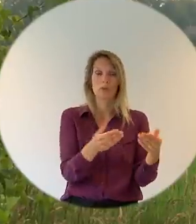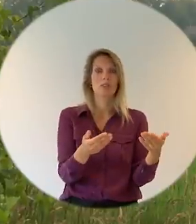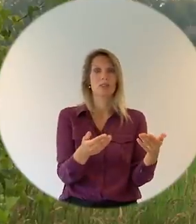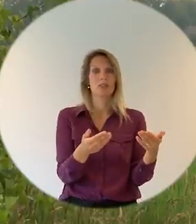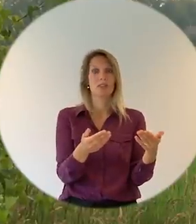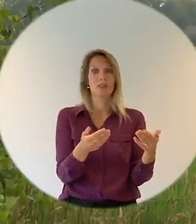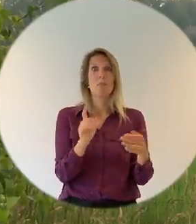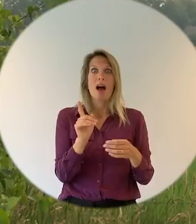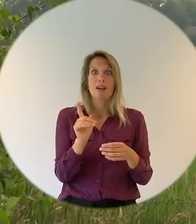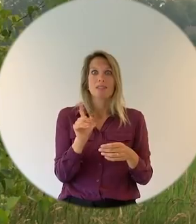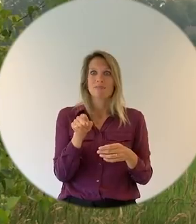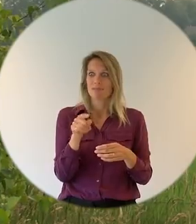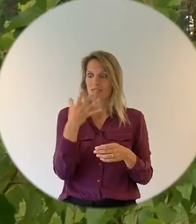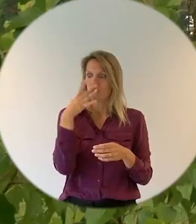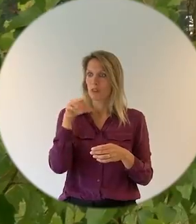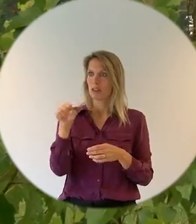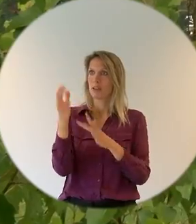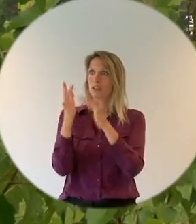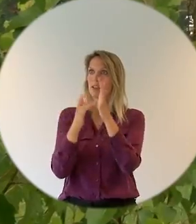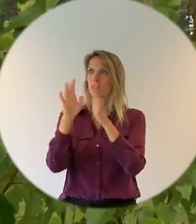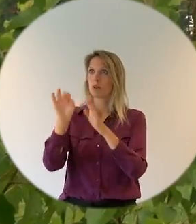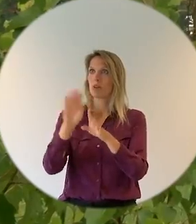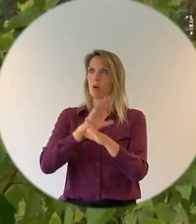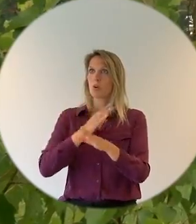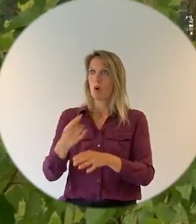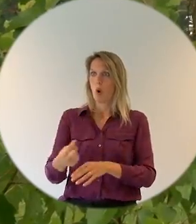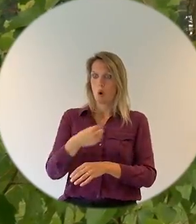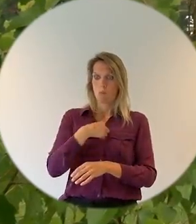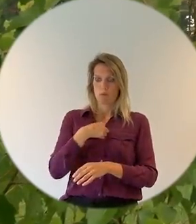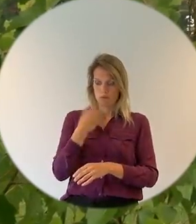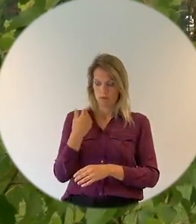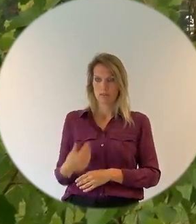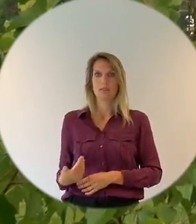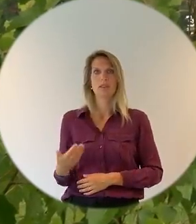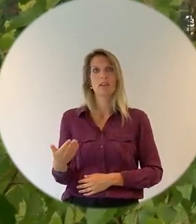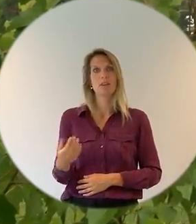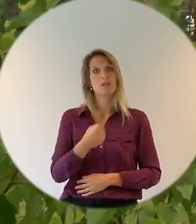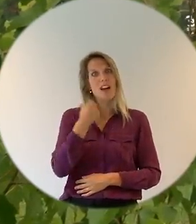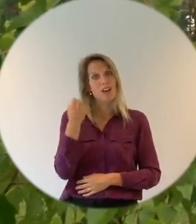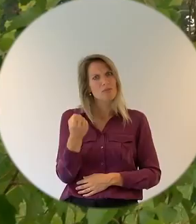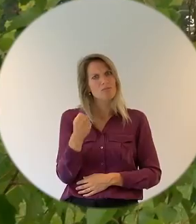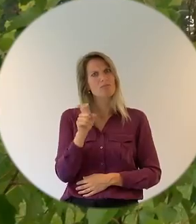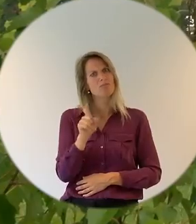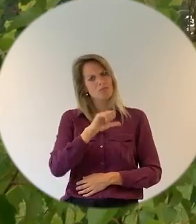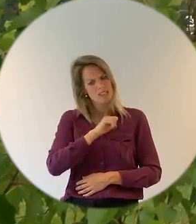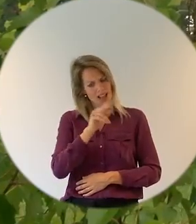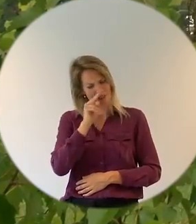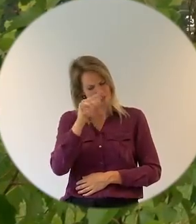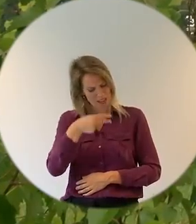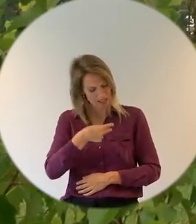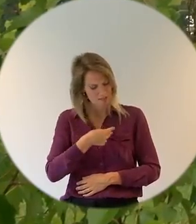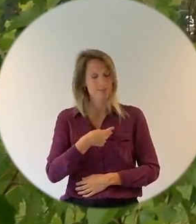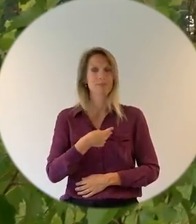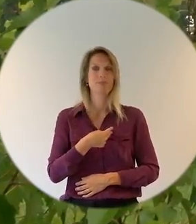dat ook bij jouzelf doet. Ook voor jou. Dus kijk naar jezelf. Als Paulus